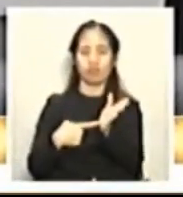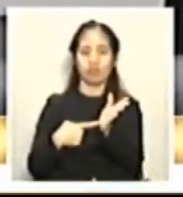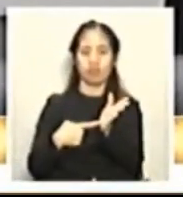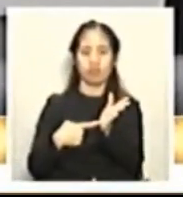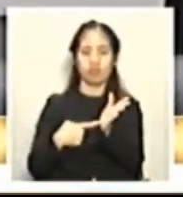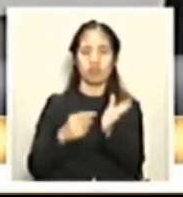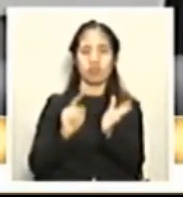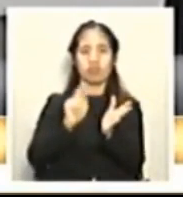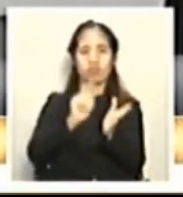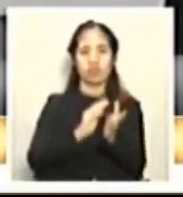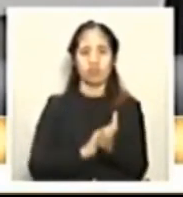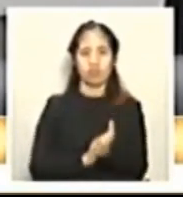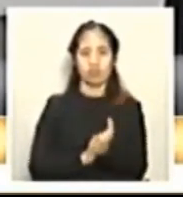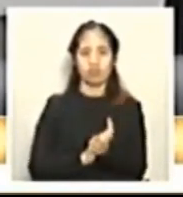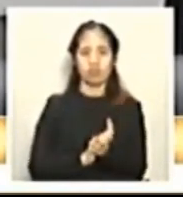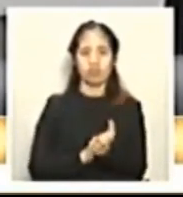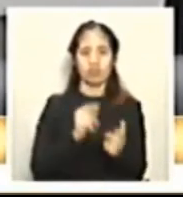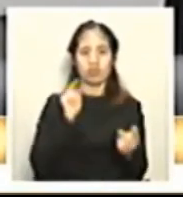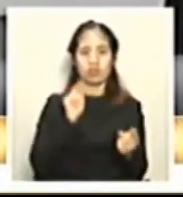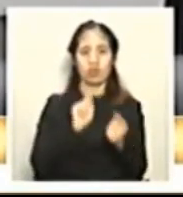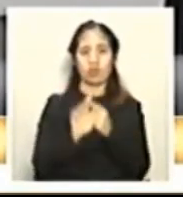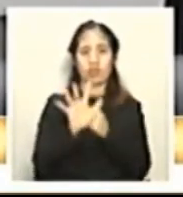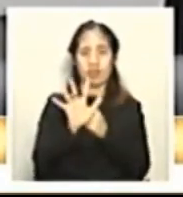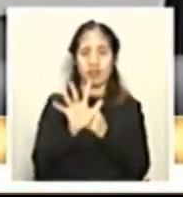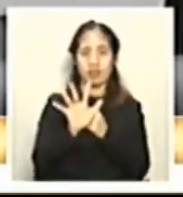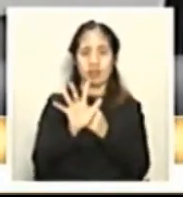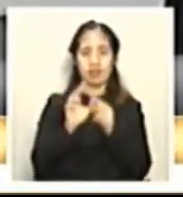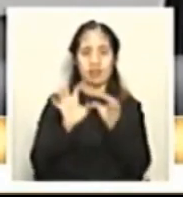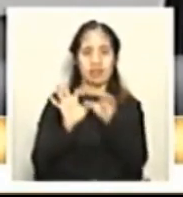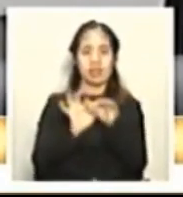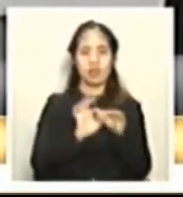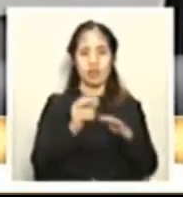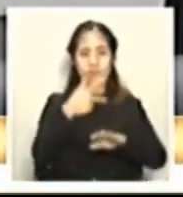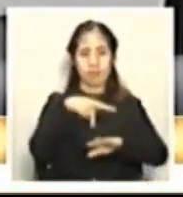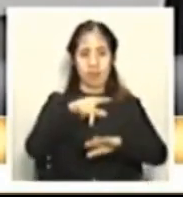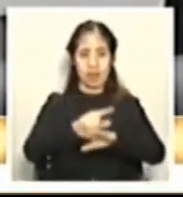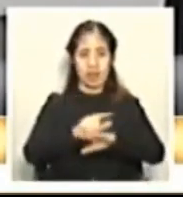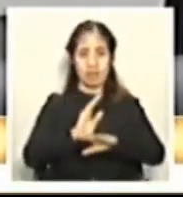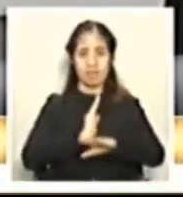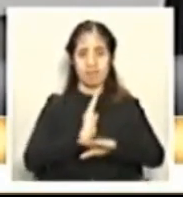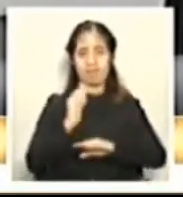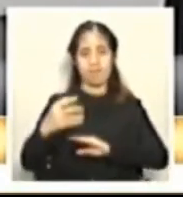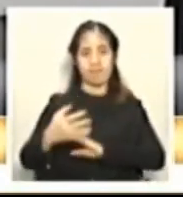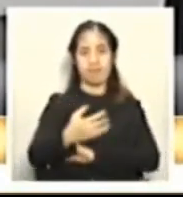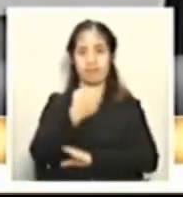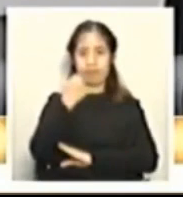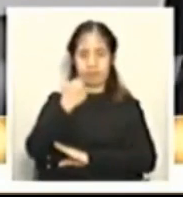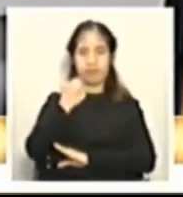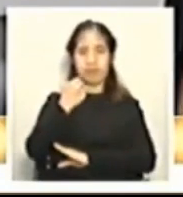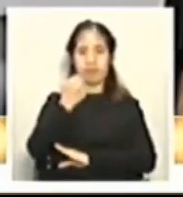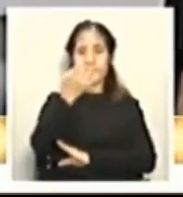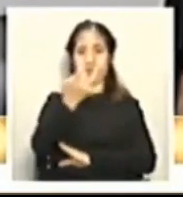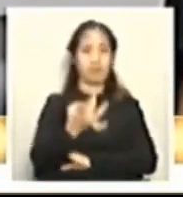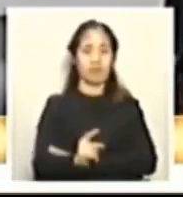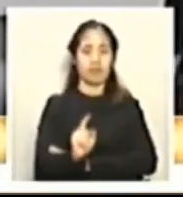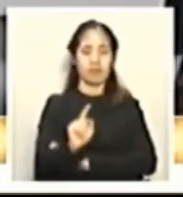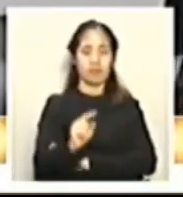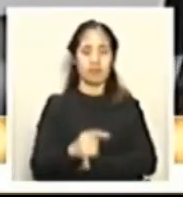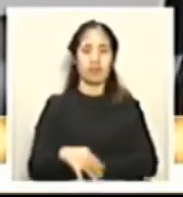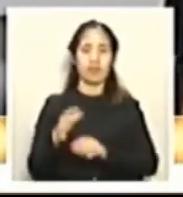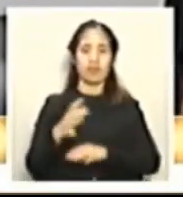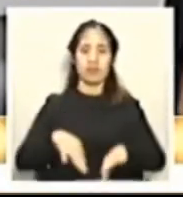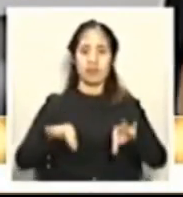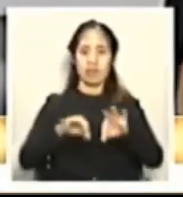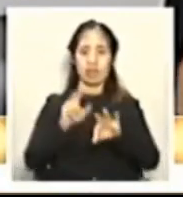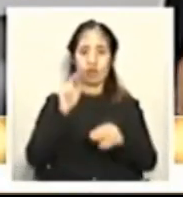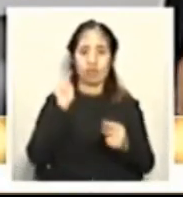ประเด็นของข้อ5ในเรื่องของประธานรัฐสภามีหน้าที่และอำนาจดังต่อไปนี้โดยเฉพาะในข้อที่